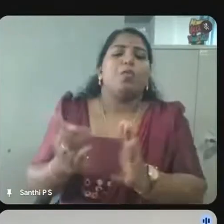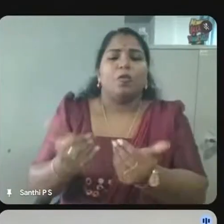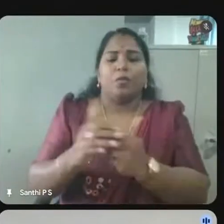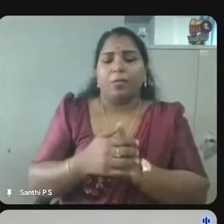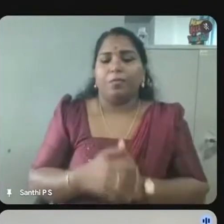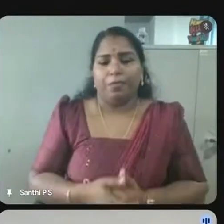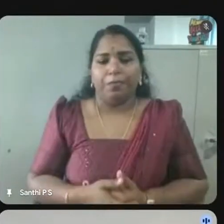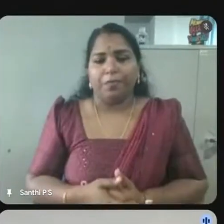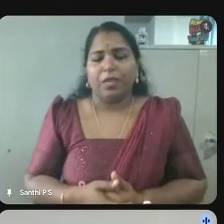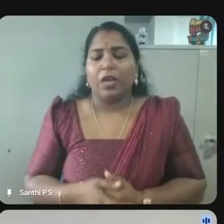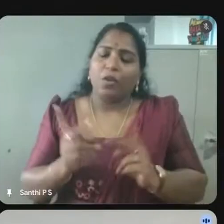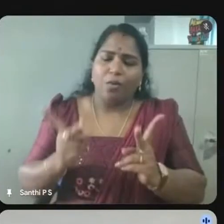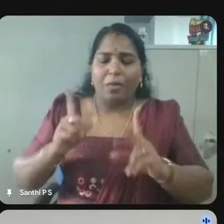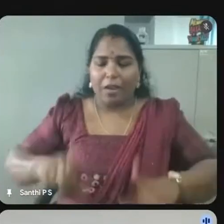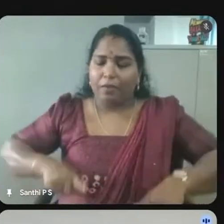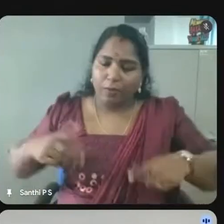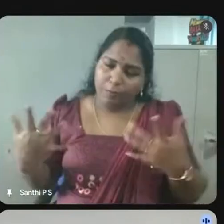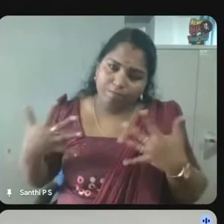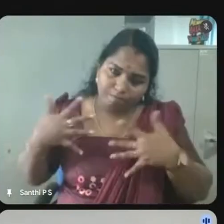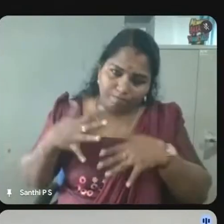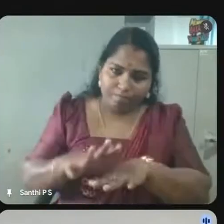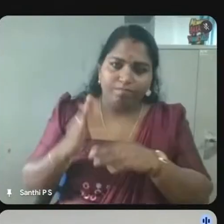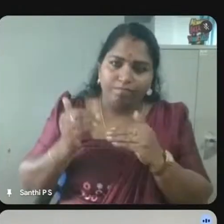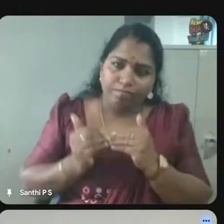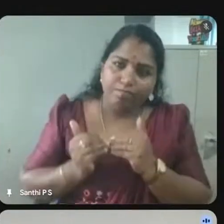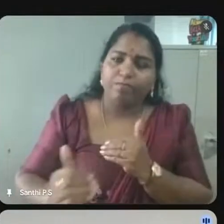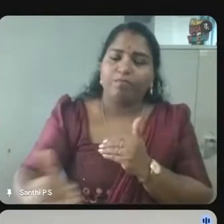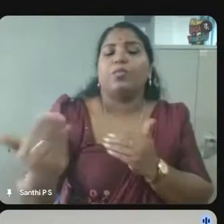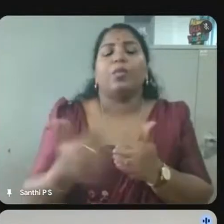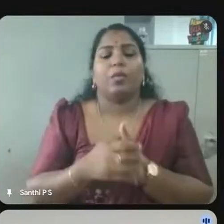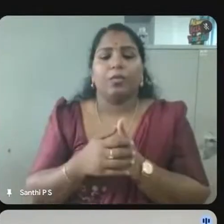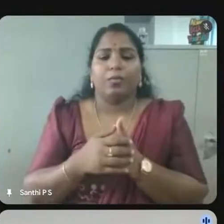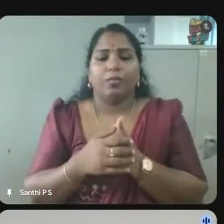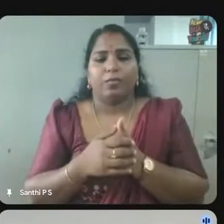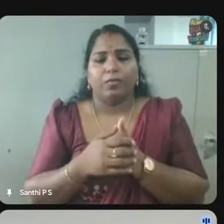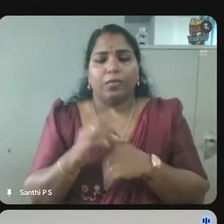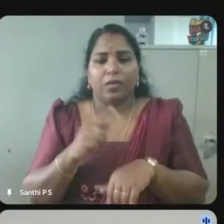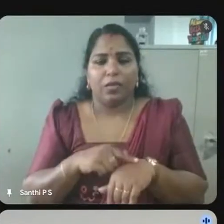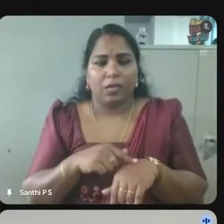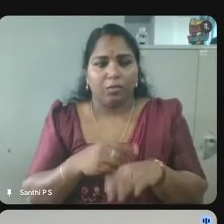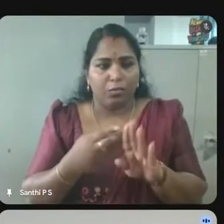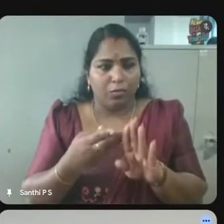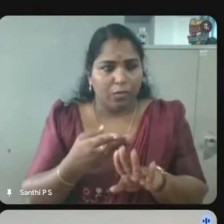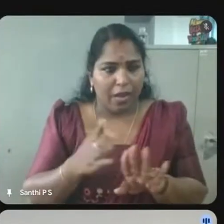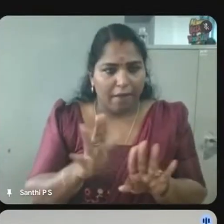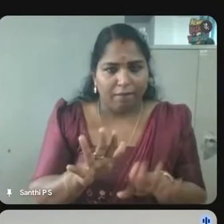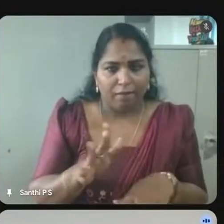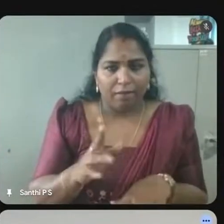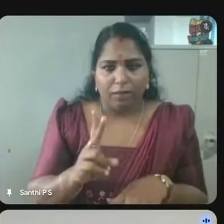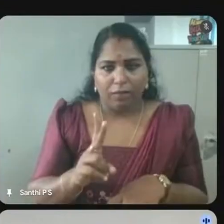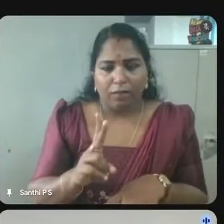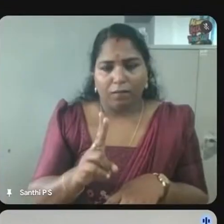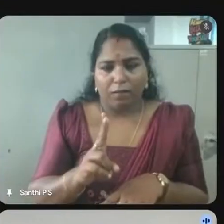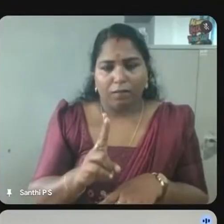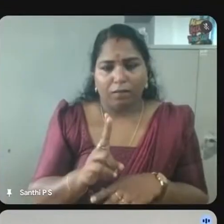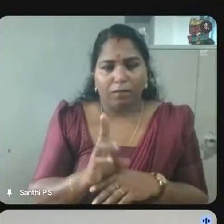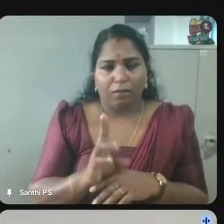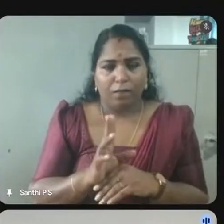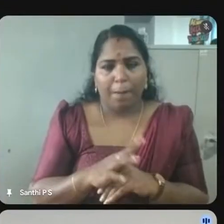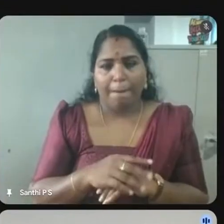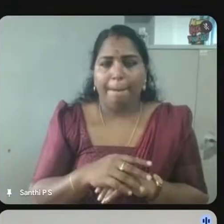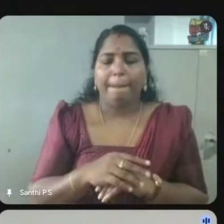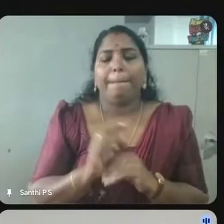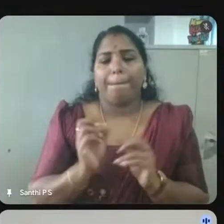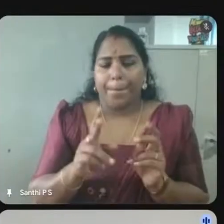ഒരു സാധാരണ ഒരു ജീവിതത്തിലേക്ക് നയിക്കാൻ പറ്റും എന്നുള്ളതാണ്. സമയമുണ്ടെങ്കിൽ ഒരു 2 സ്ലൈഡും കൂടി ഉണ്ട്. നോർമൽ ഓക്കെ,